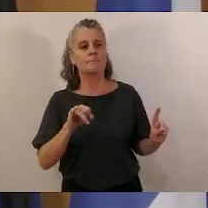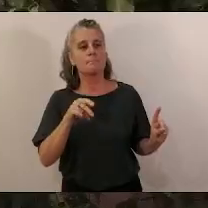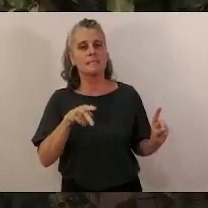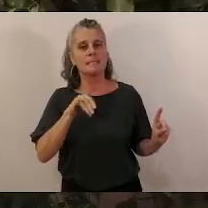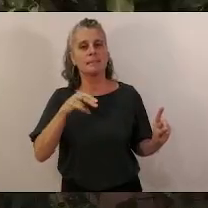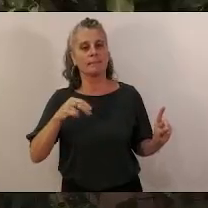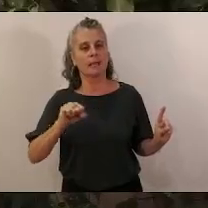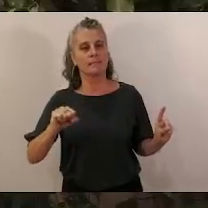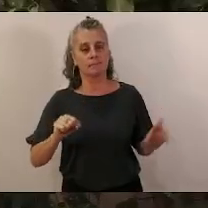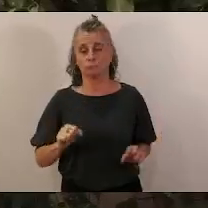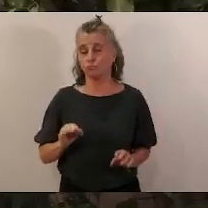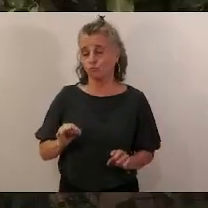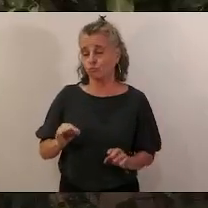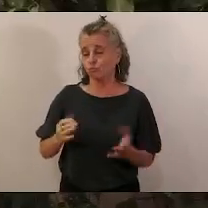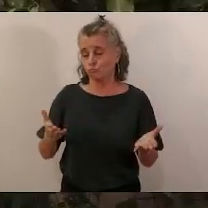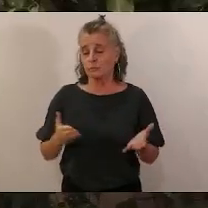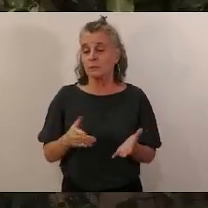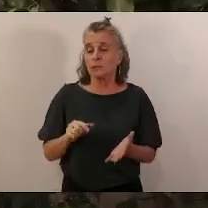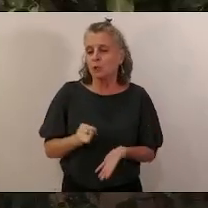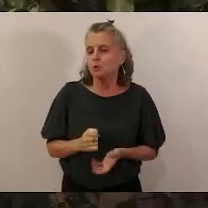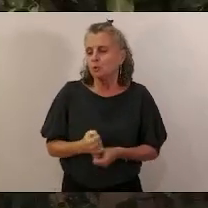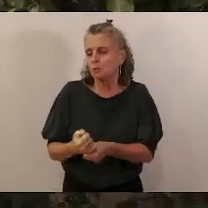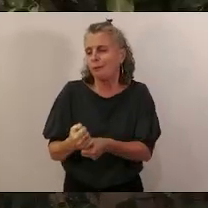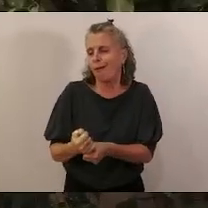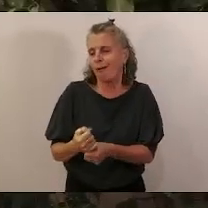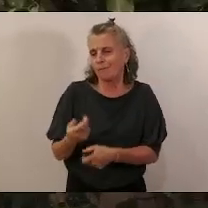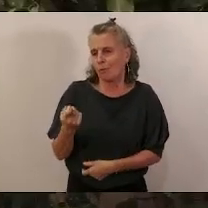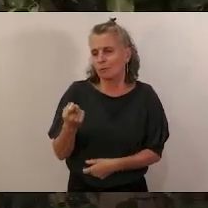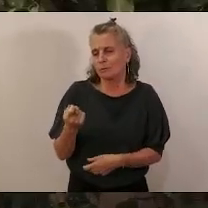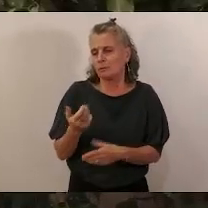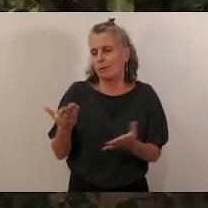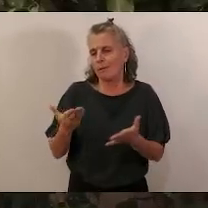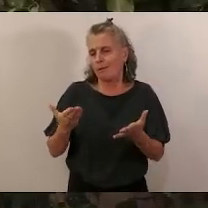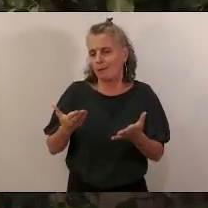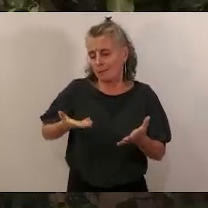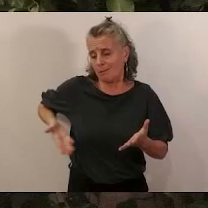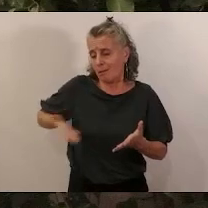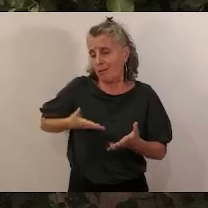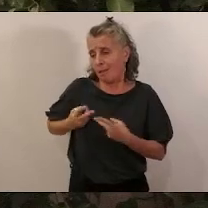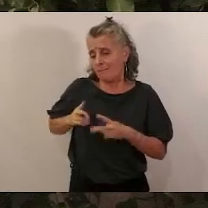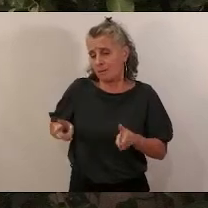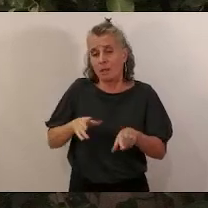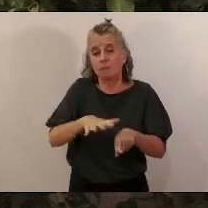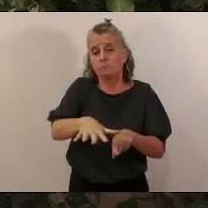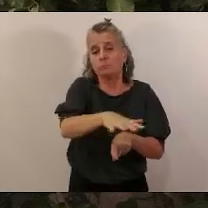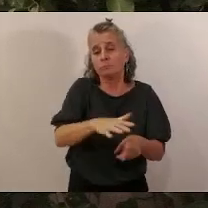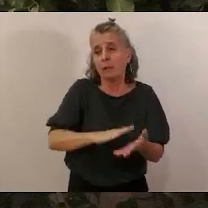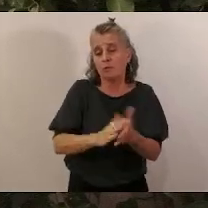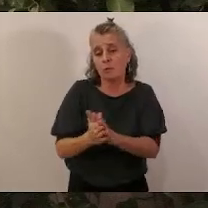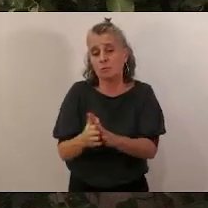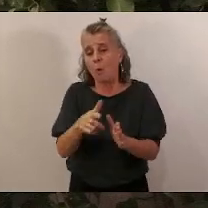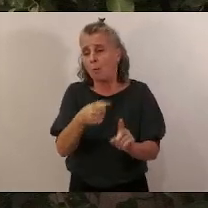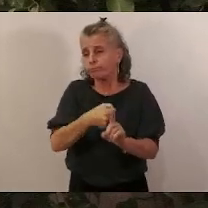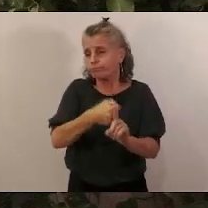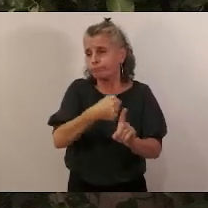Il s'agit d'un soutien financier de la ville pour des associations qui luttent contre les